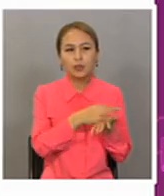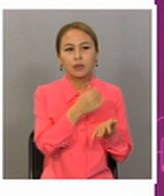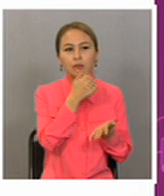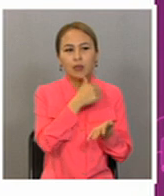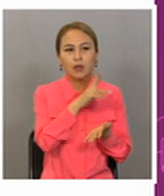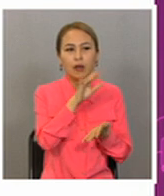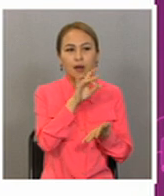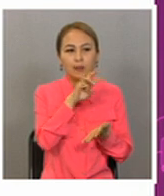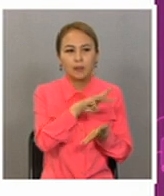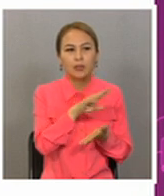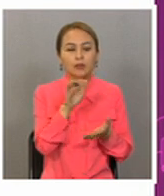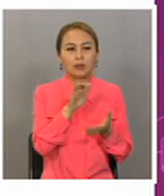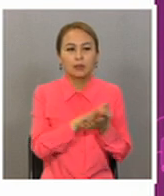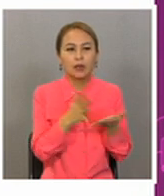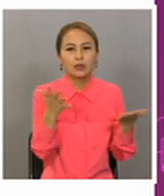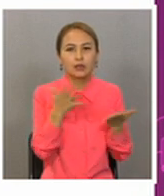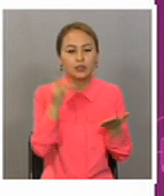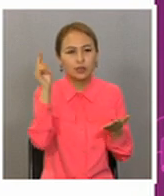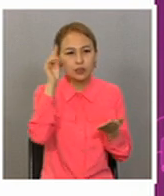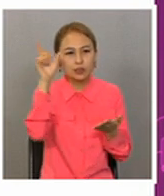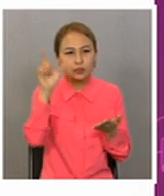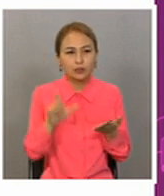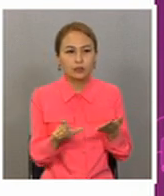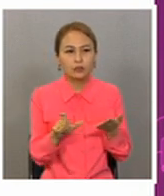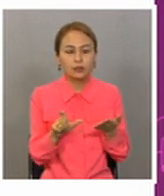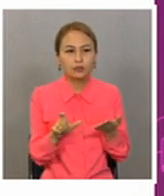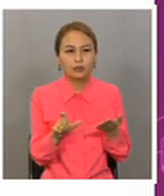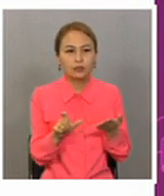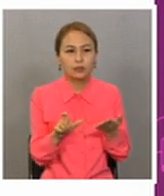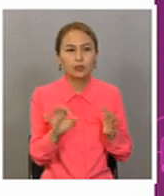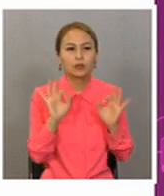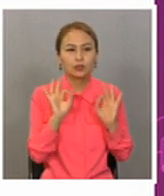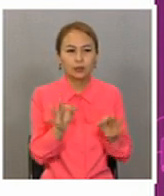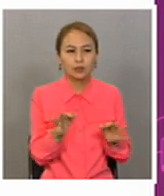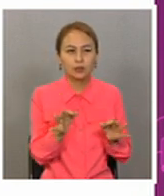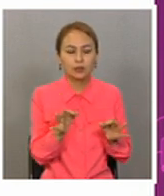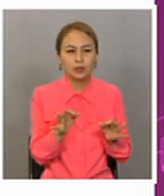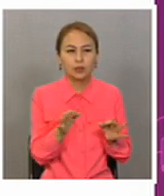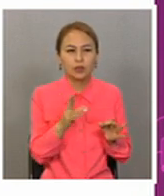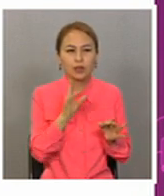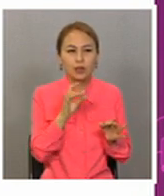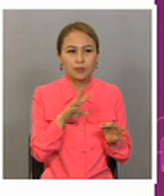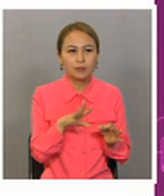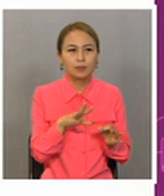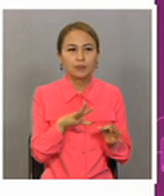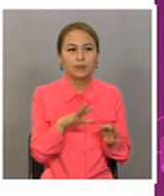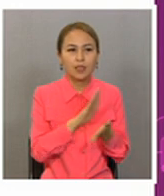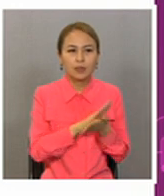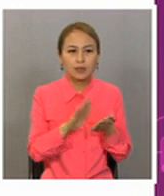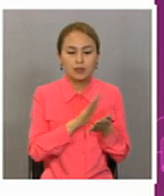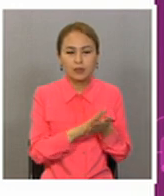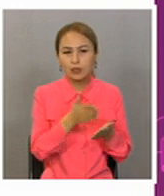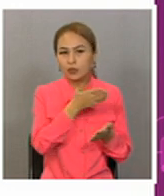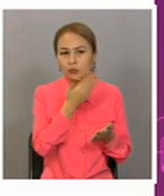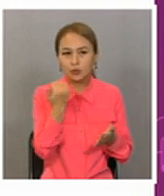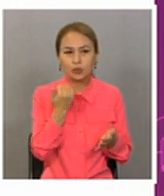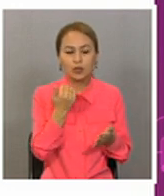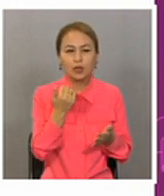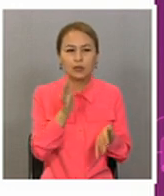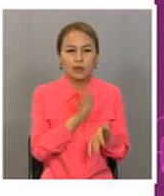Кәрім қандай жігіт? Дұрыс айтасыңдар балалар. Кәрім тазалықты